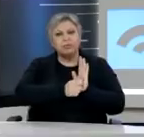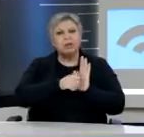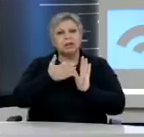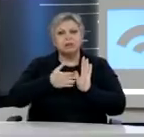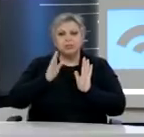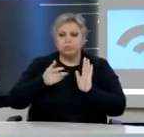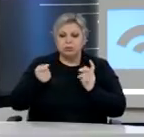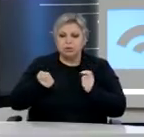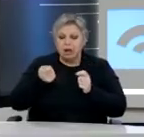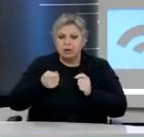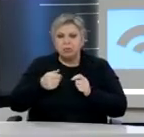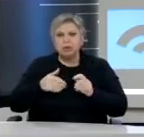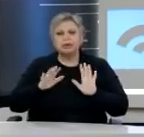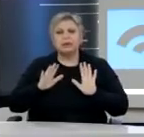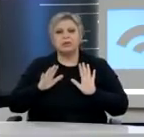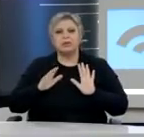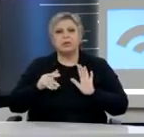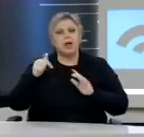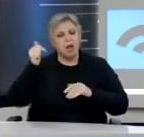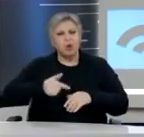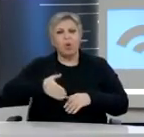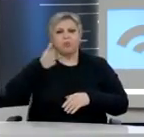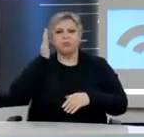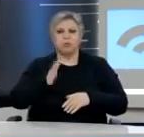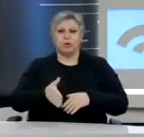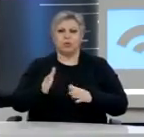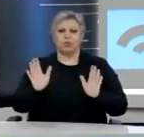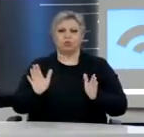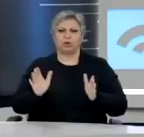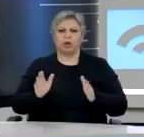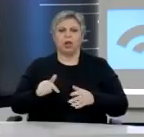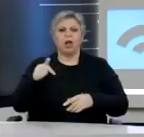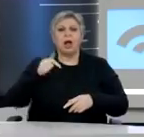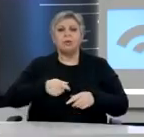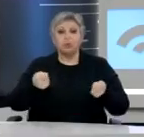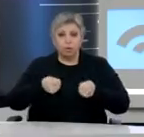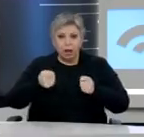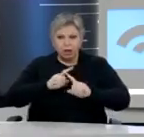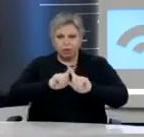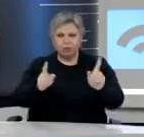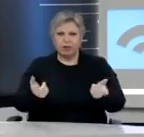αυτήν εδώ την αίθουσα, είχα κάθε δυνατότητα να μην το πράξω αυτό.